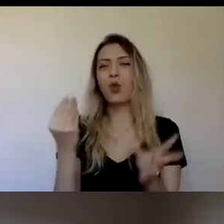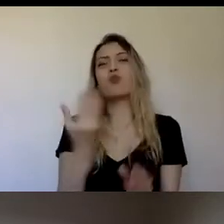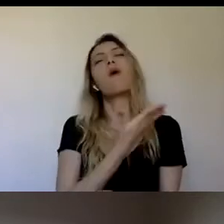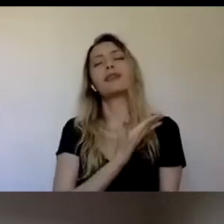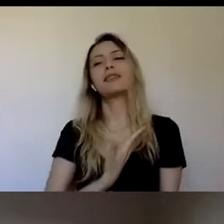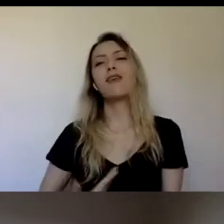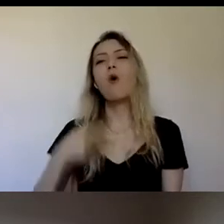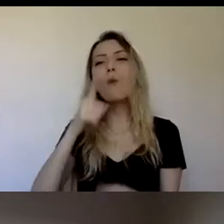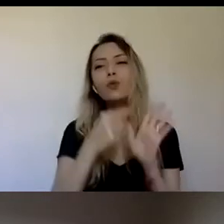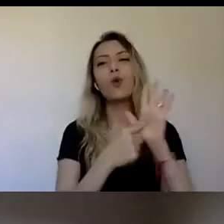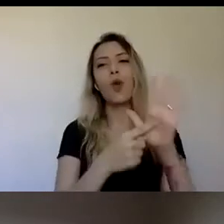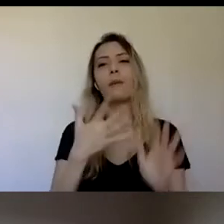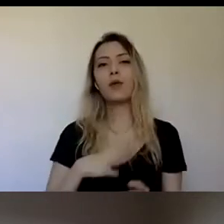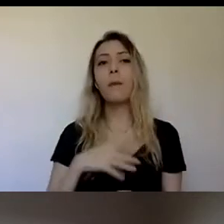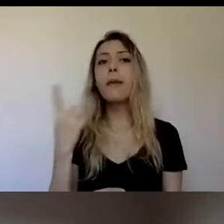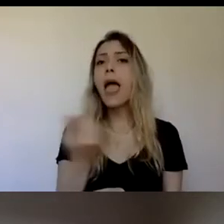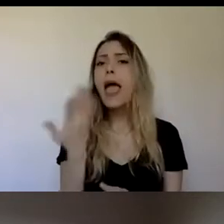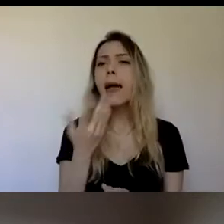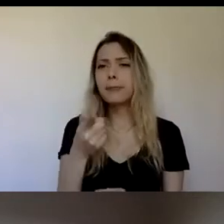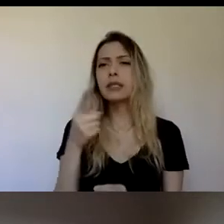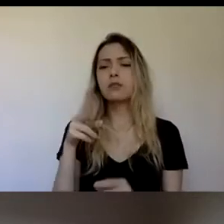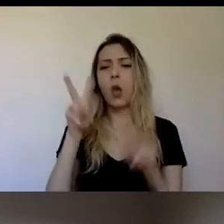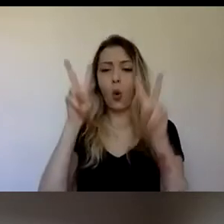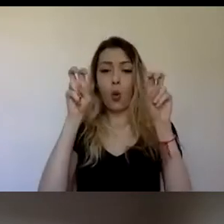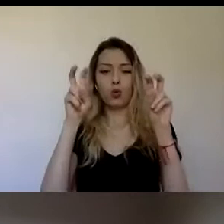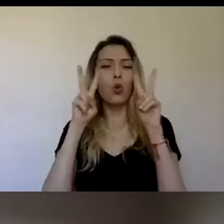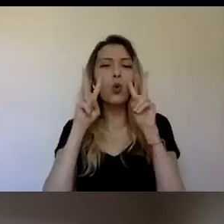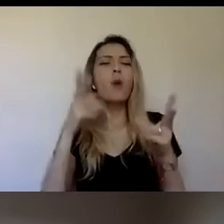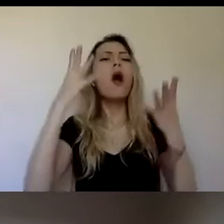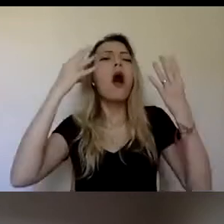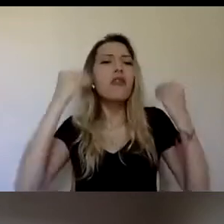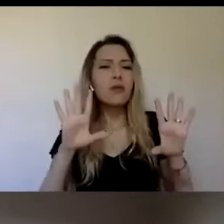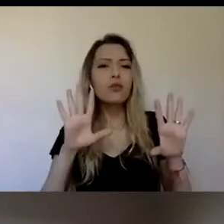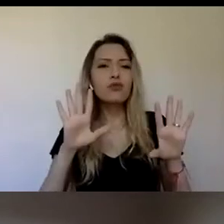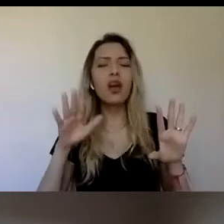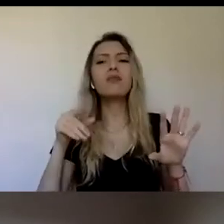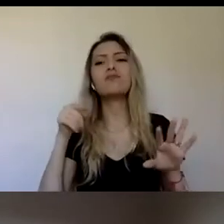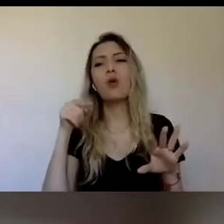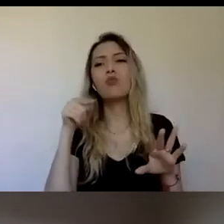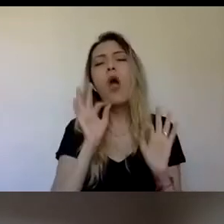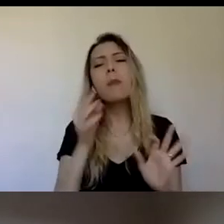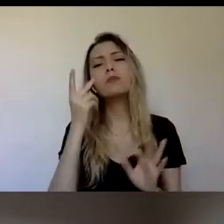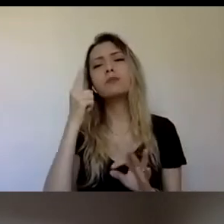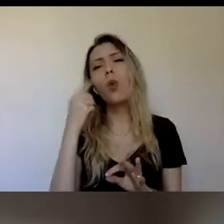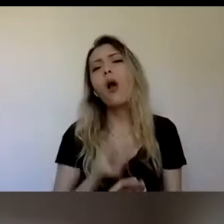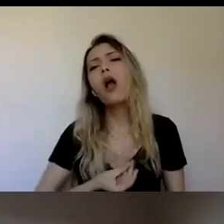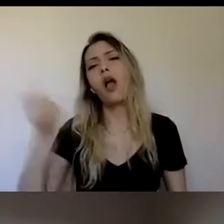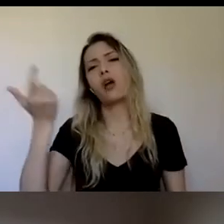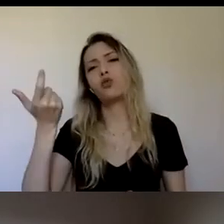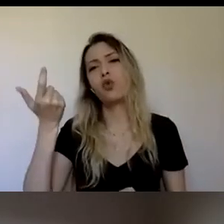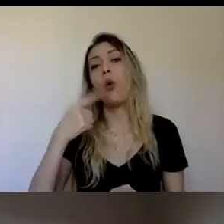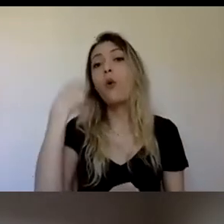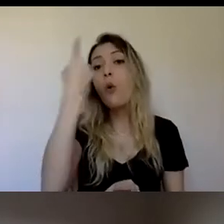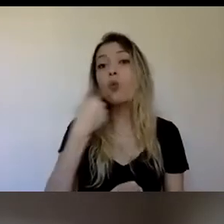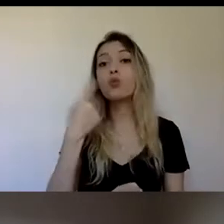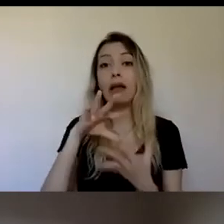aslında göremiyorsak, yani bir insan hakları ihlalini eğer göremiyorsak genelde bu gözümüzden kaçıyor. O yüzden de insan hakları